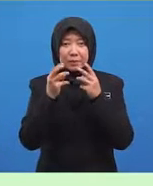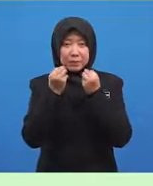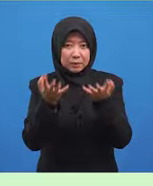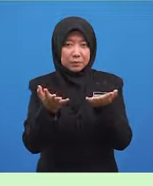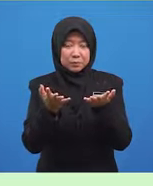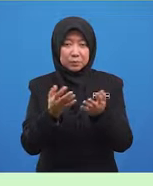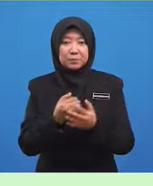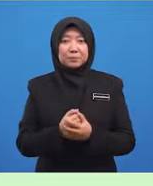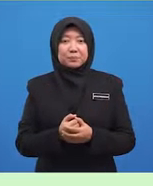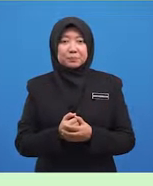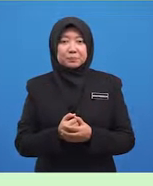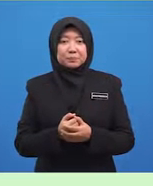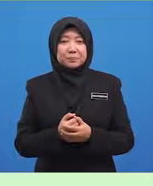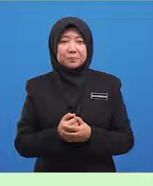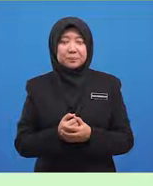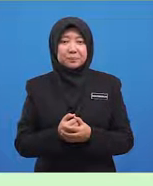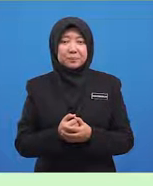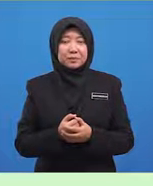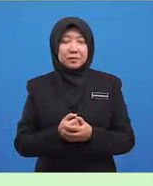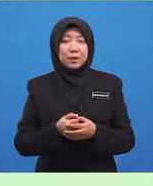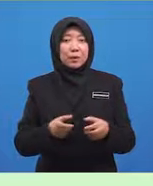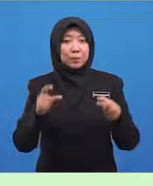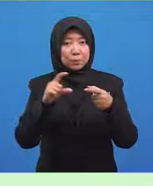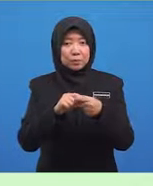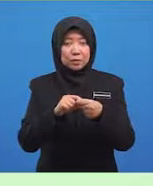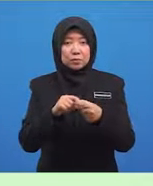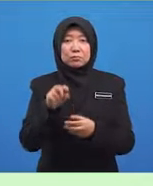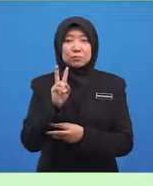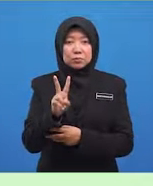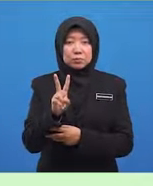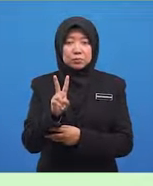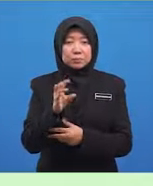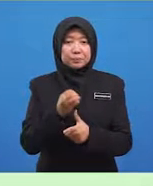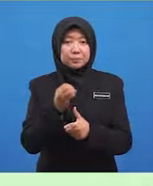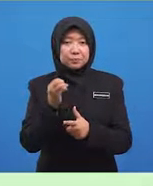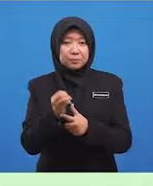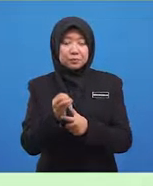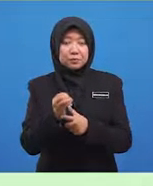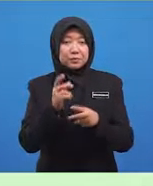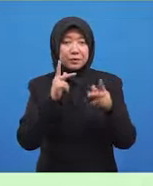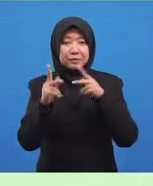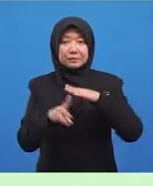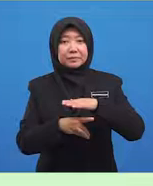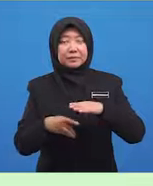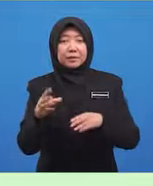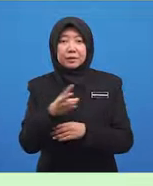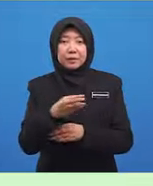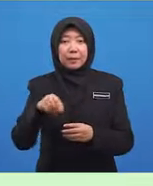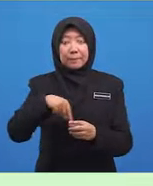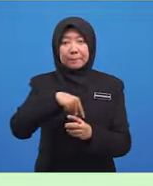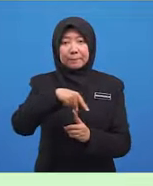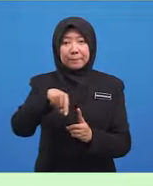majmuk ialah rangkaian atau gabungan dua kata dasar dan